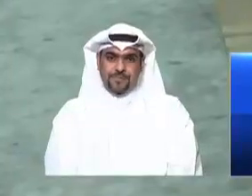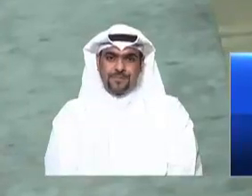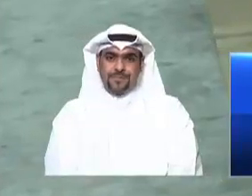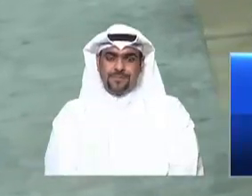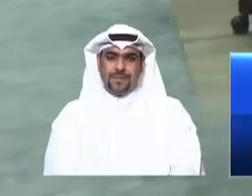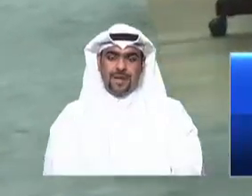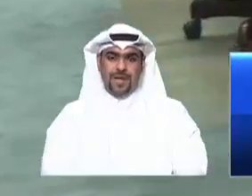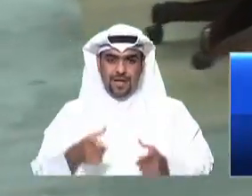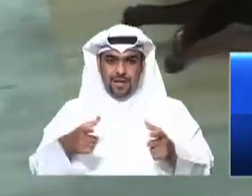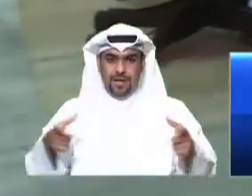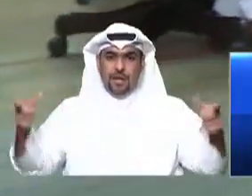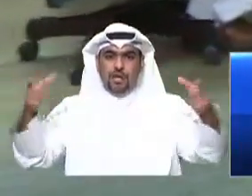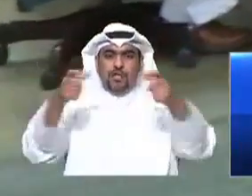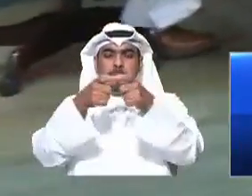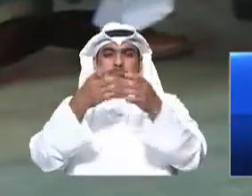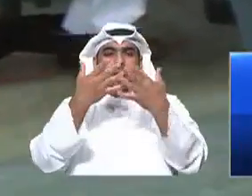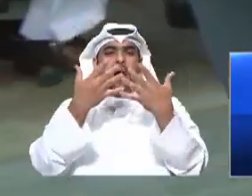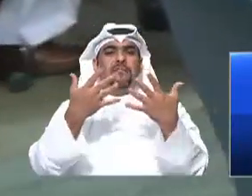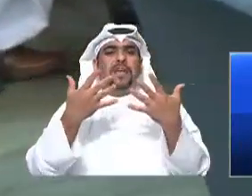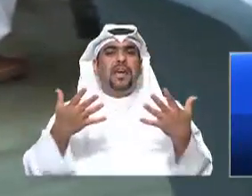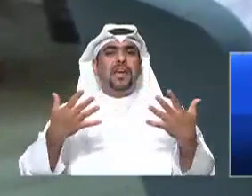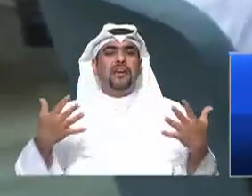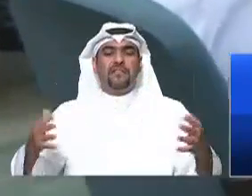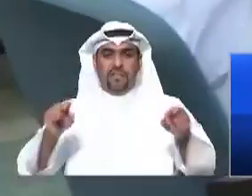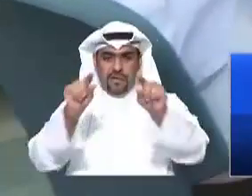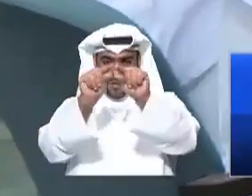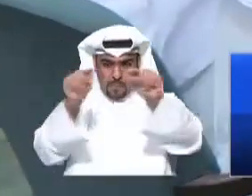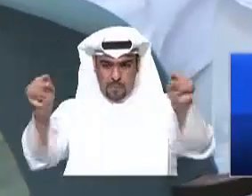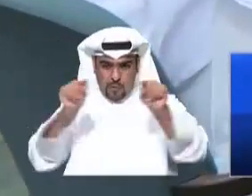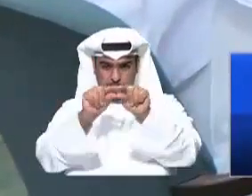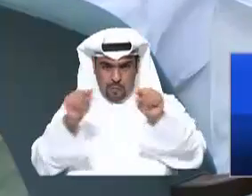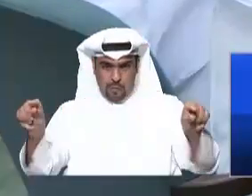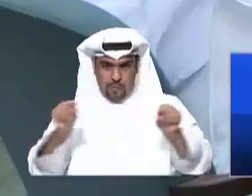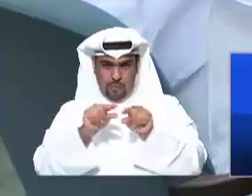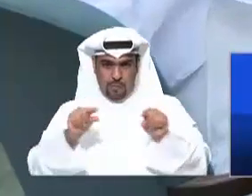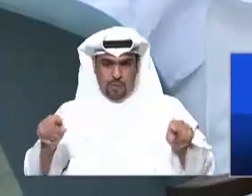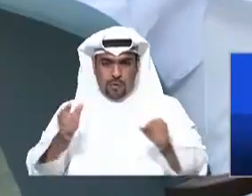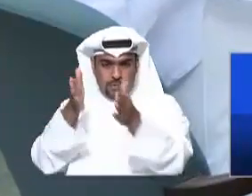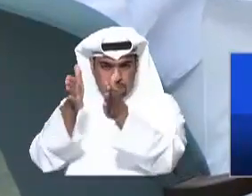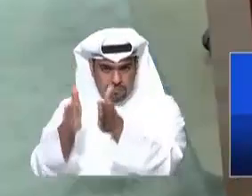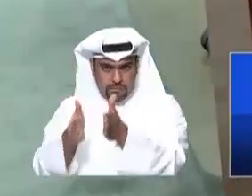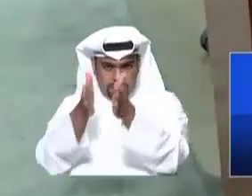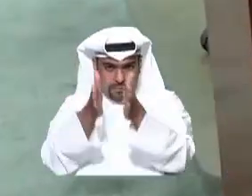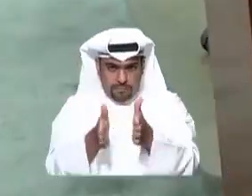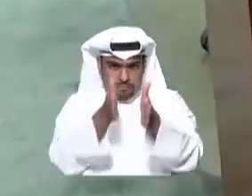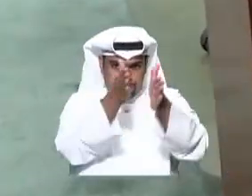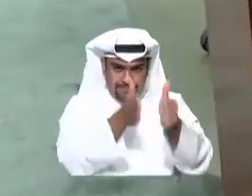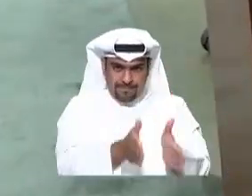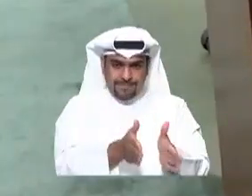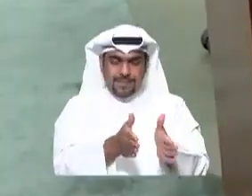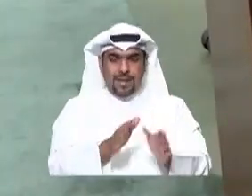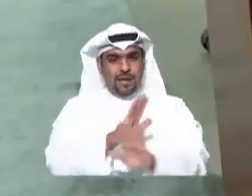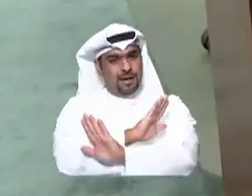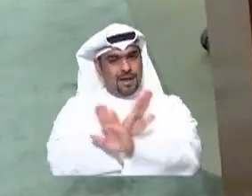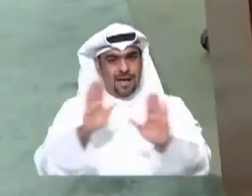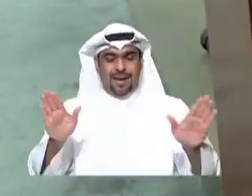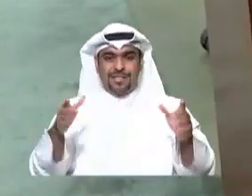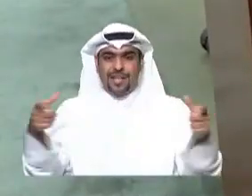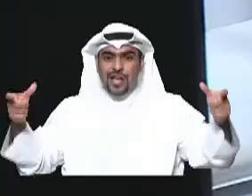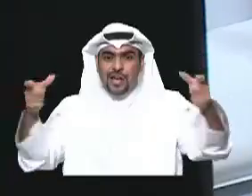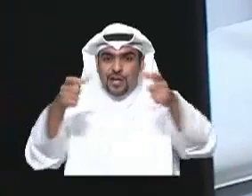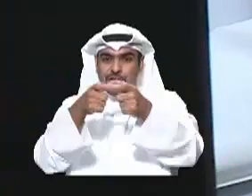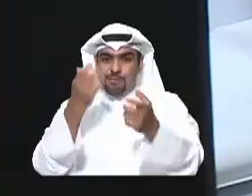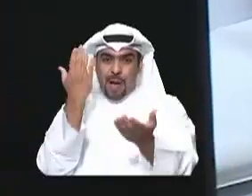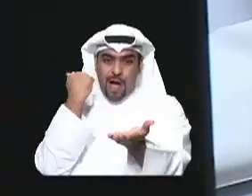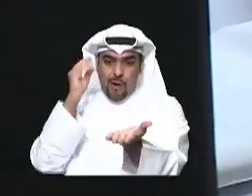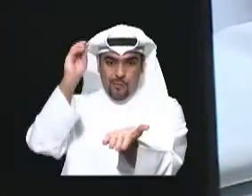الجلسة كانت سلسة وتناولت بنودها بشكل منظم، حيث تمت مصادقة اجتماعات اللجان سواء لجان